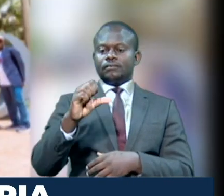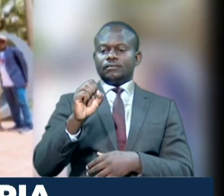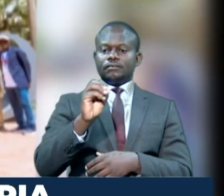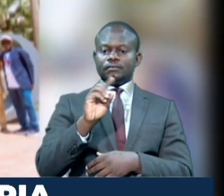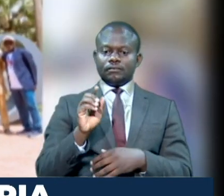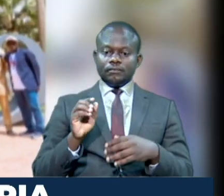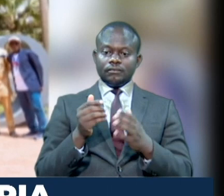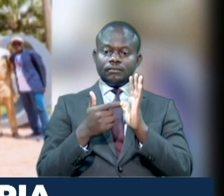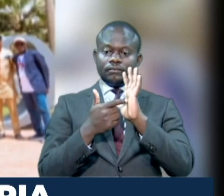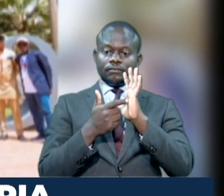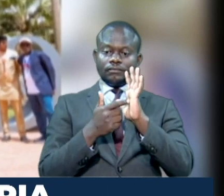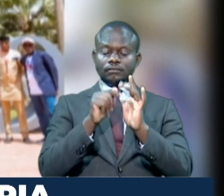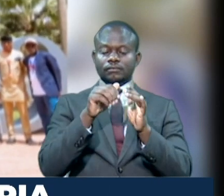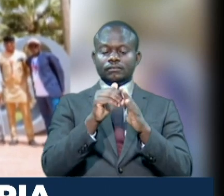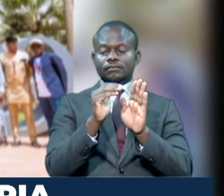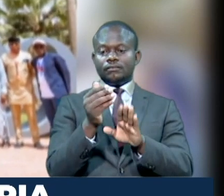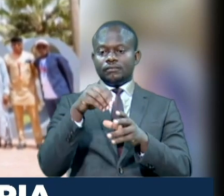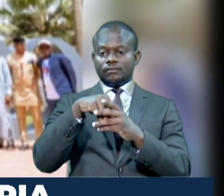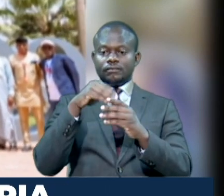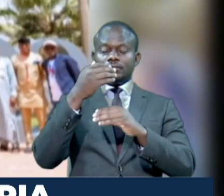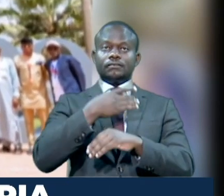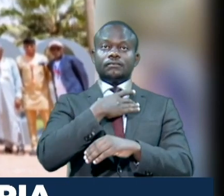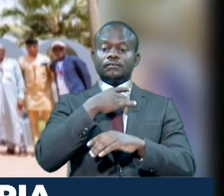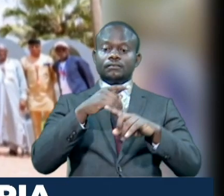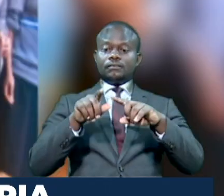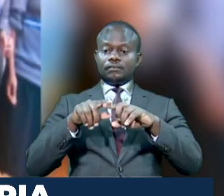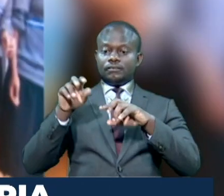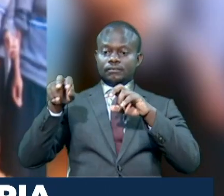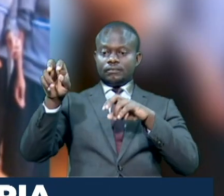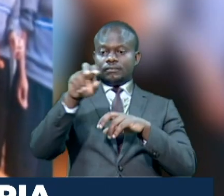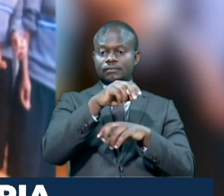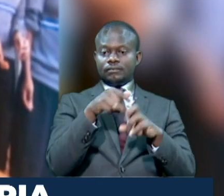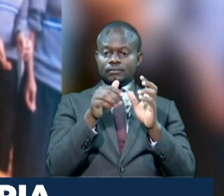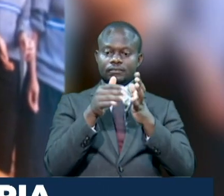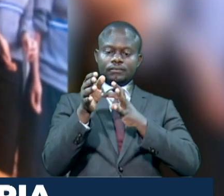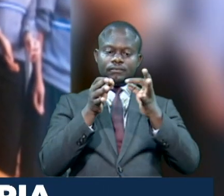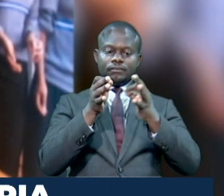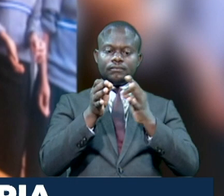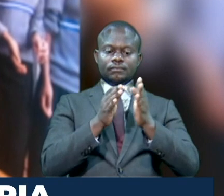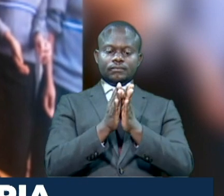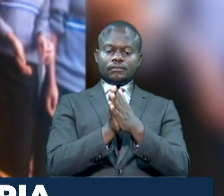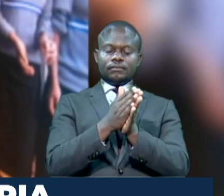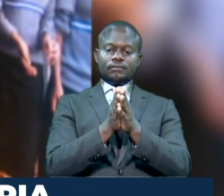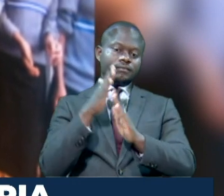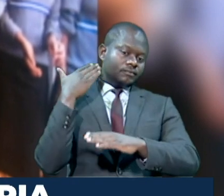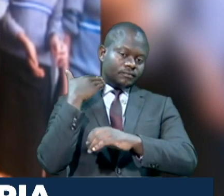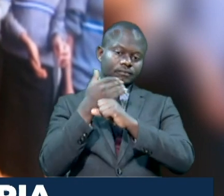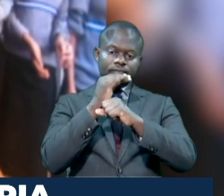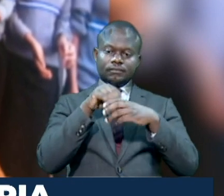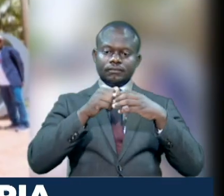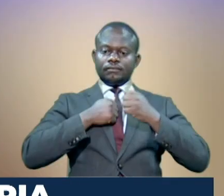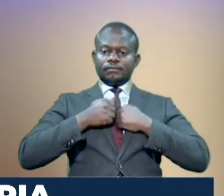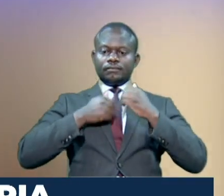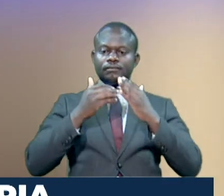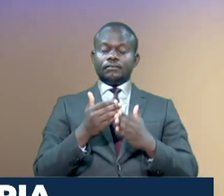bakunamira inzirakarengane ziharuhukiye. Nyuma basuye ibice by'urwibutso banasobanurirwa amateka ya Jenoside yakorewe Abatutsi mu Rwanda.